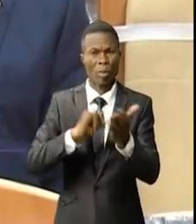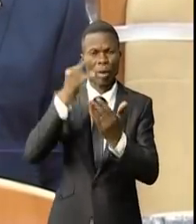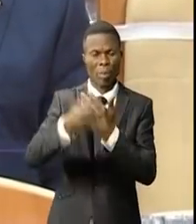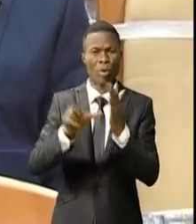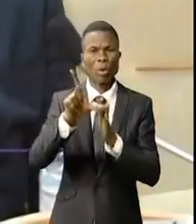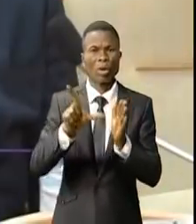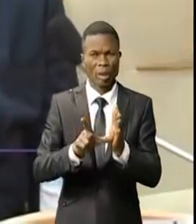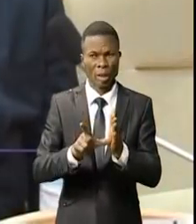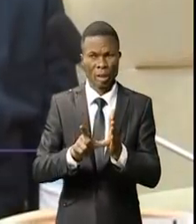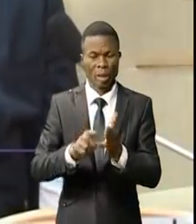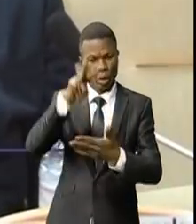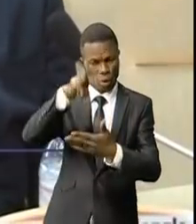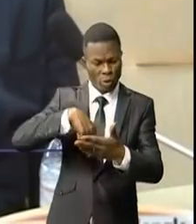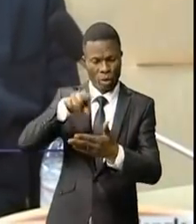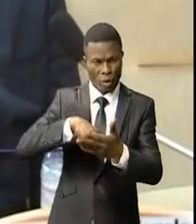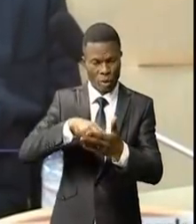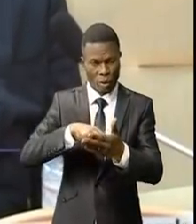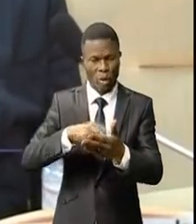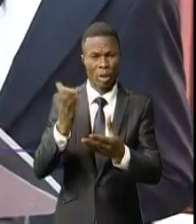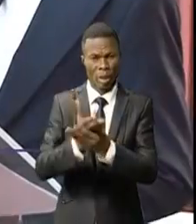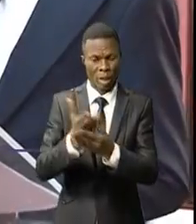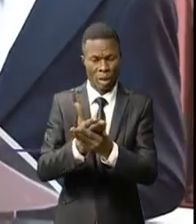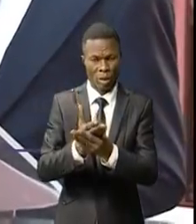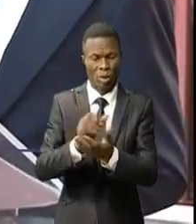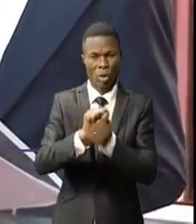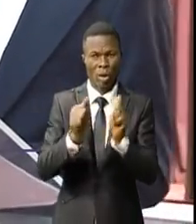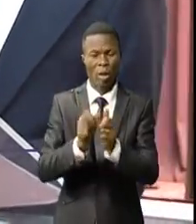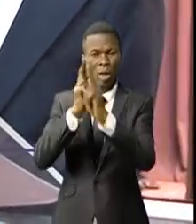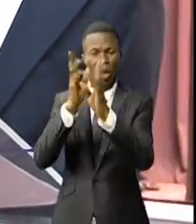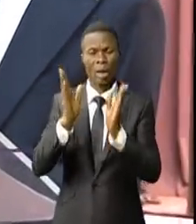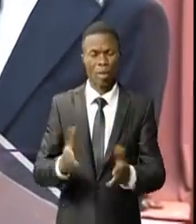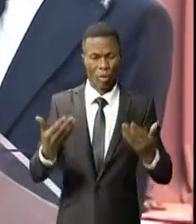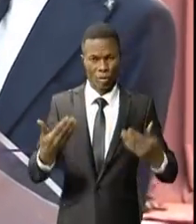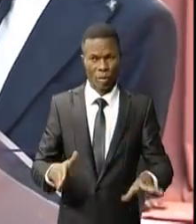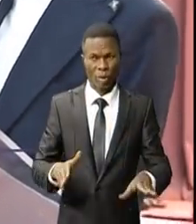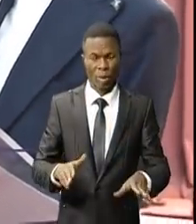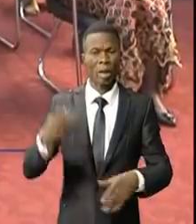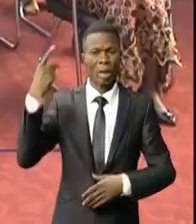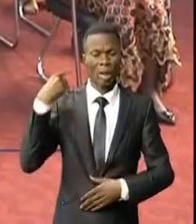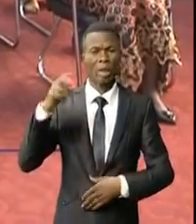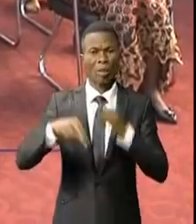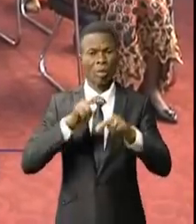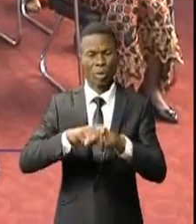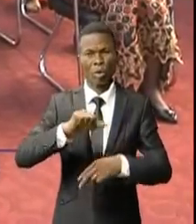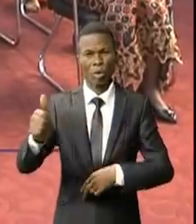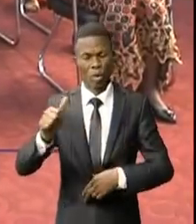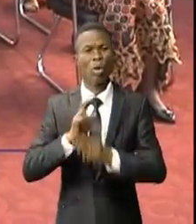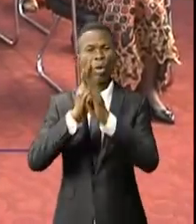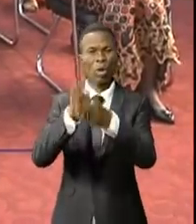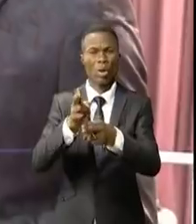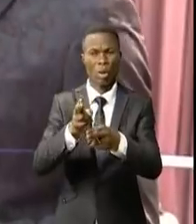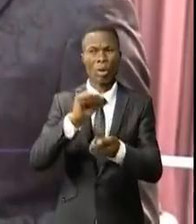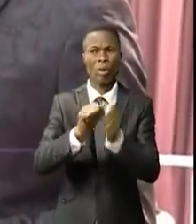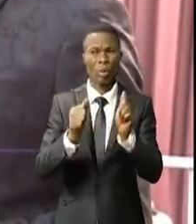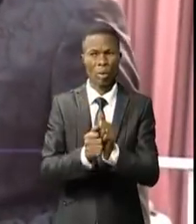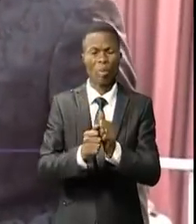loi. Après lecture des exposés des motifs par le rapporteur Joseph Lembi, quelques députés nationaux ont réagi moyennant